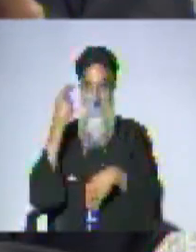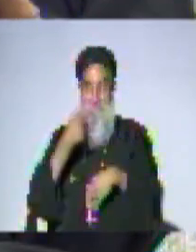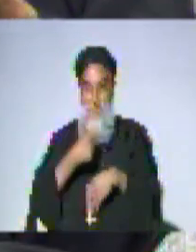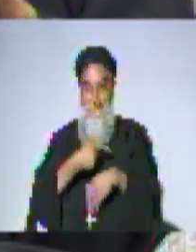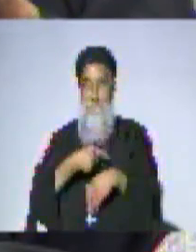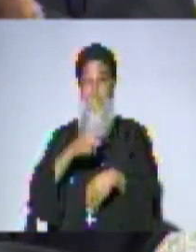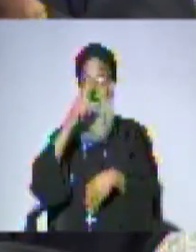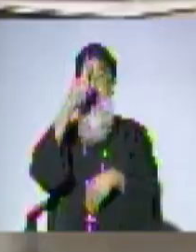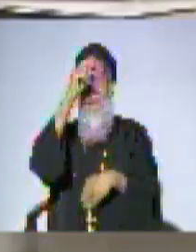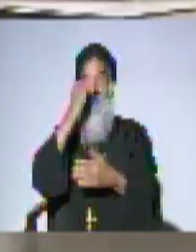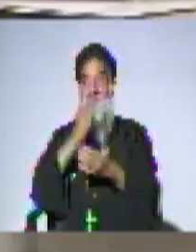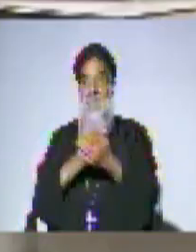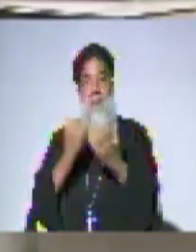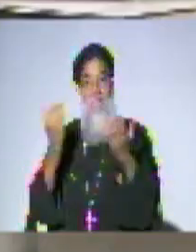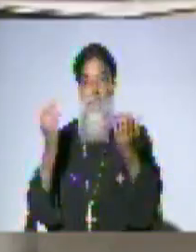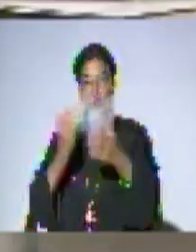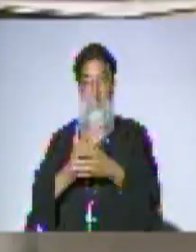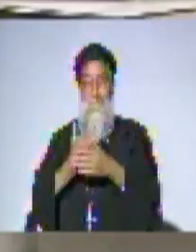الإلهي بالذات؟